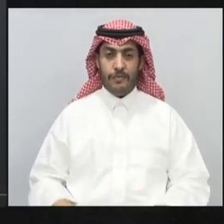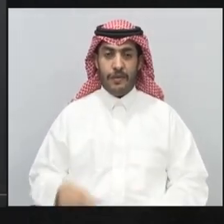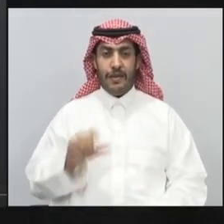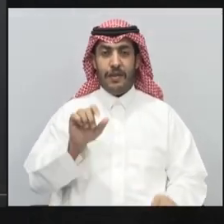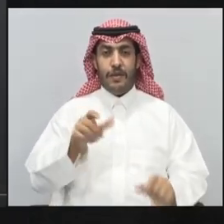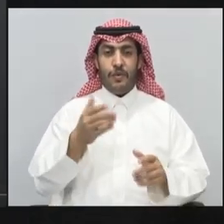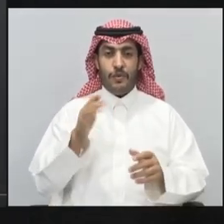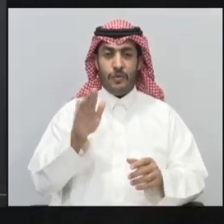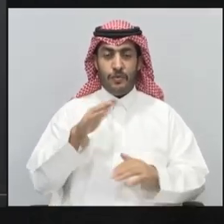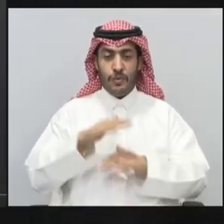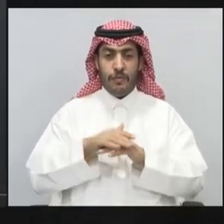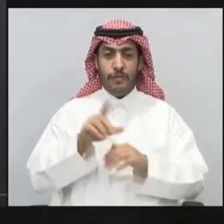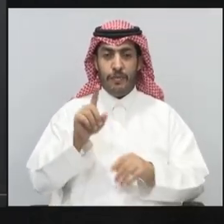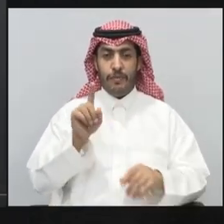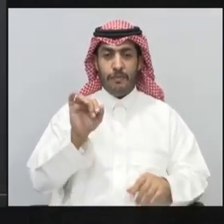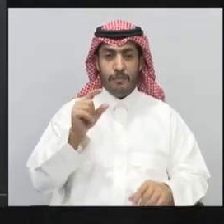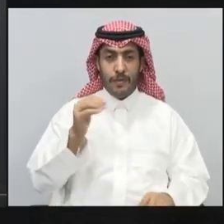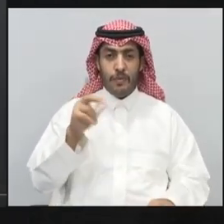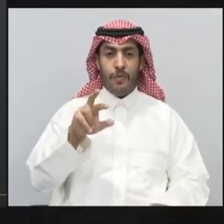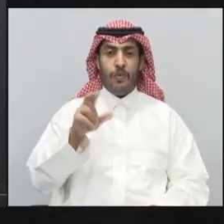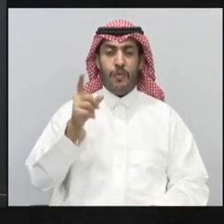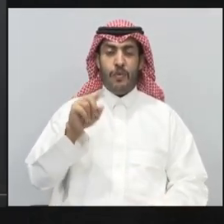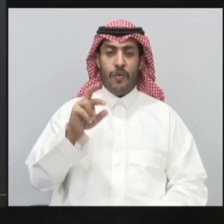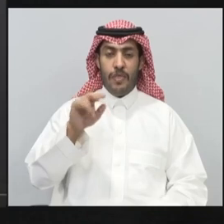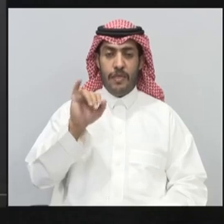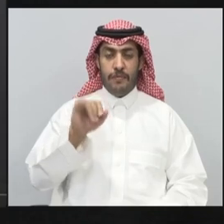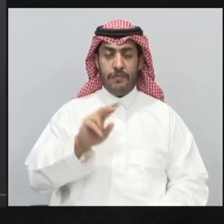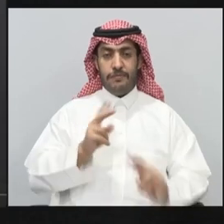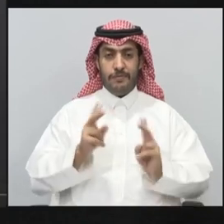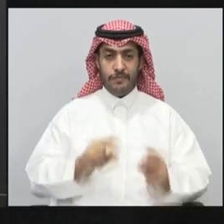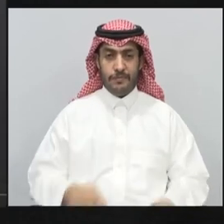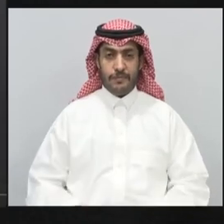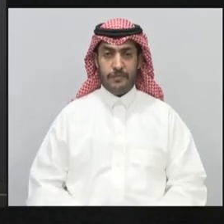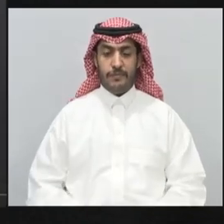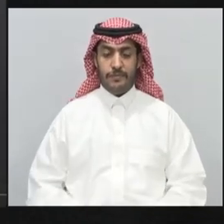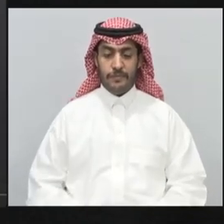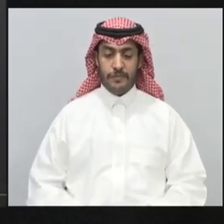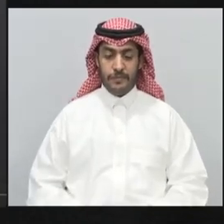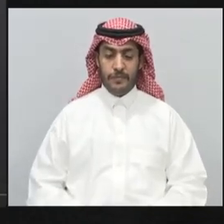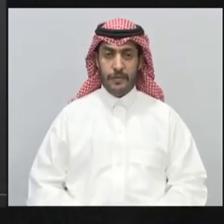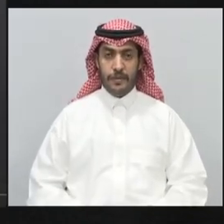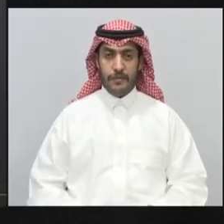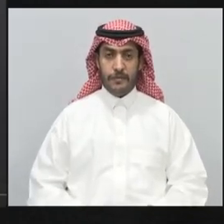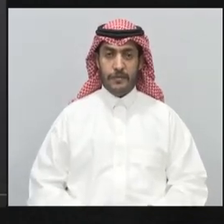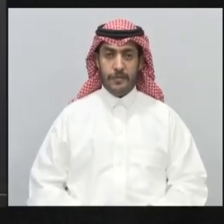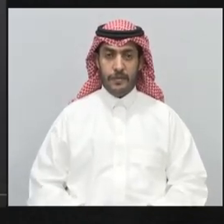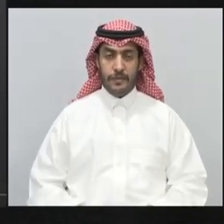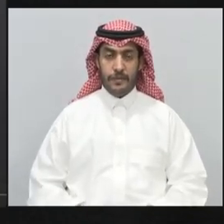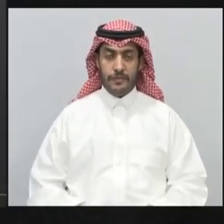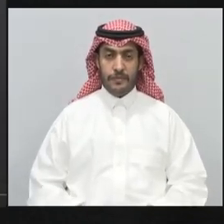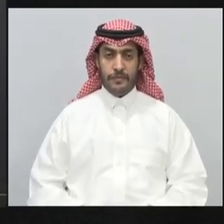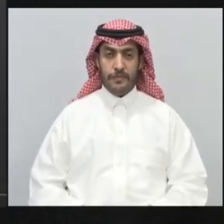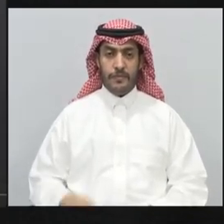اسلوب المدح والذم مكون من ثلاث نقاط هو فعل المدح او الذنب وفاعله والمخصوص